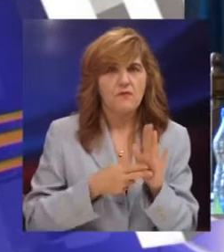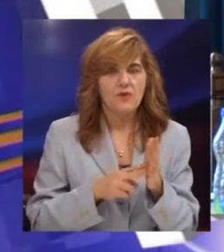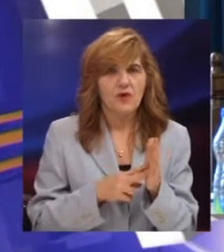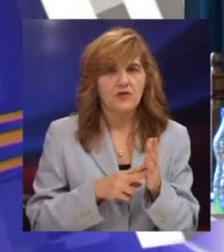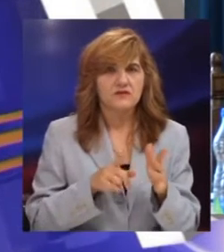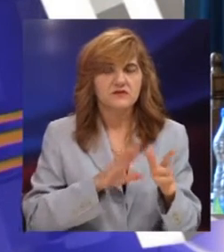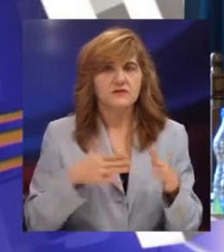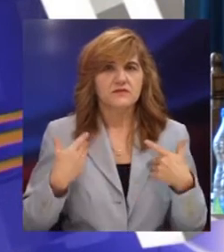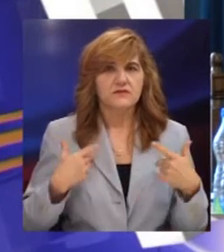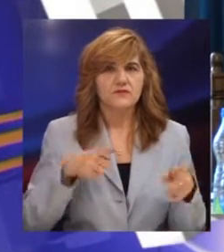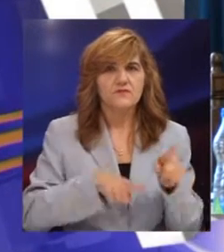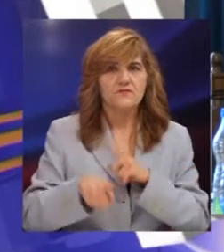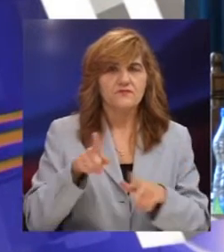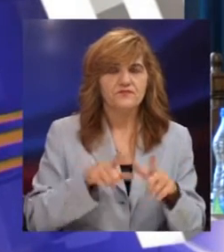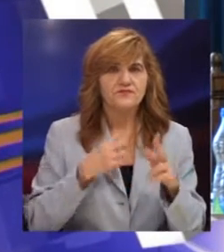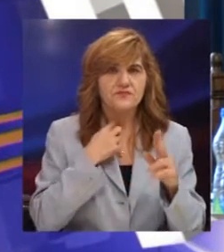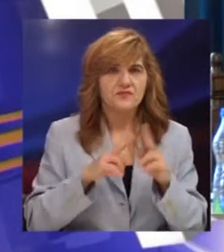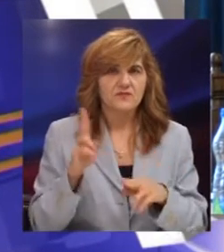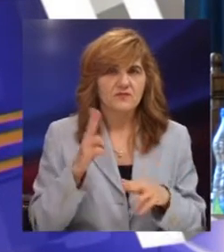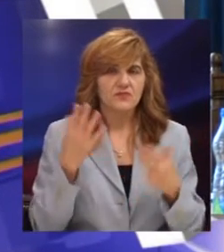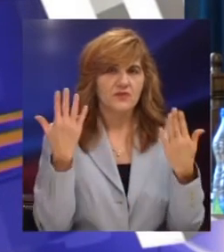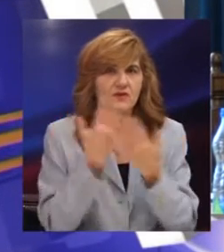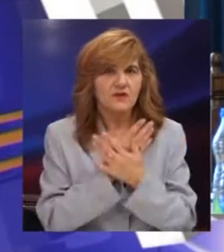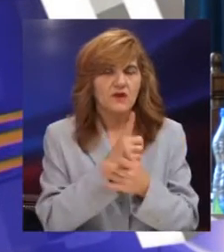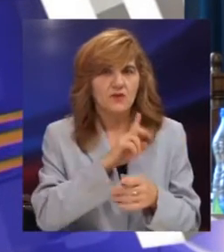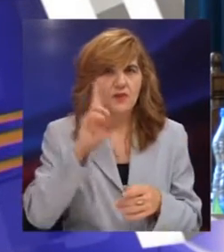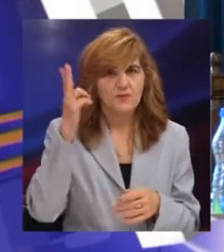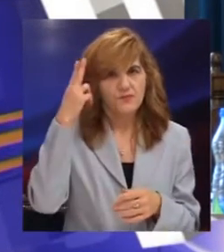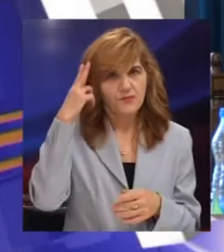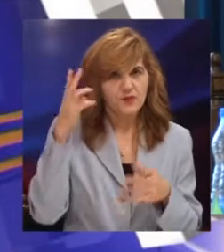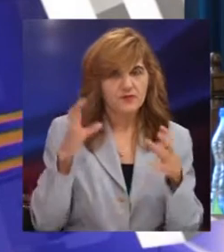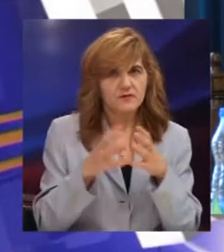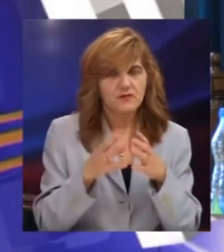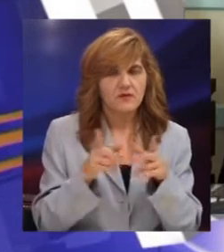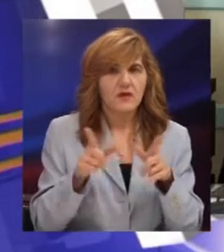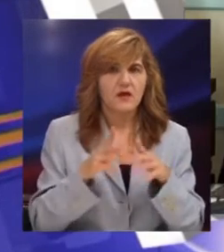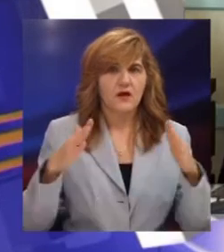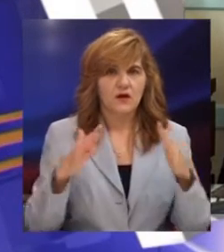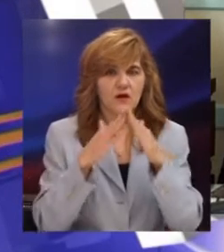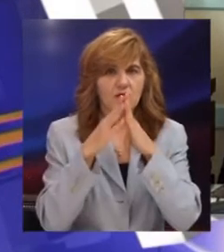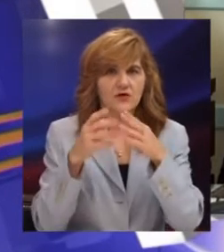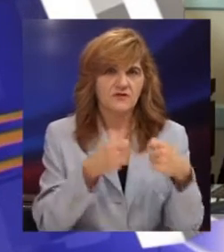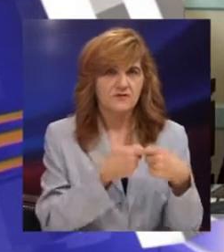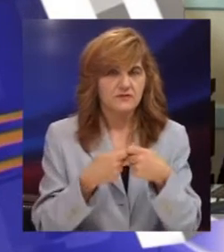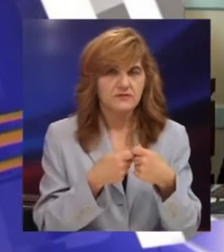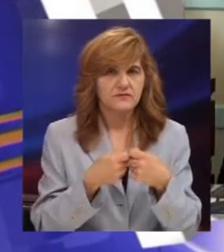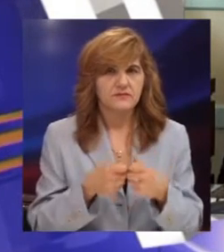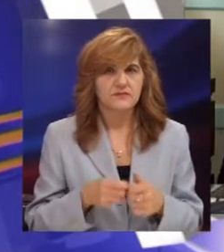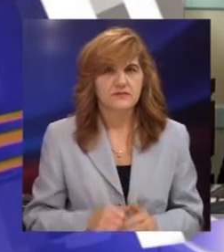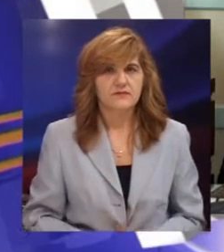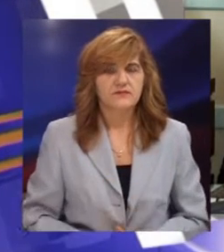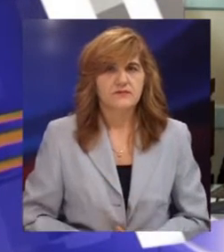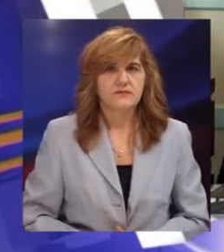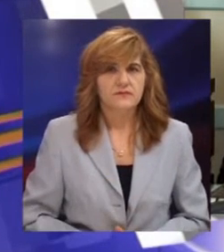politička apstinencija, što se može tumačiti razočaranjem i neprepoznavanjem rada nacionalnih savjeta kao krovnih institucija